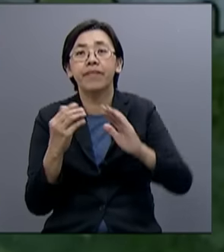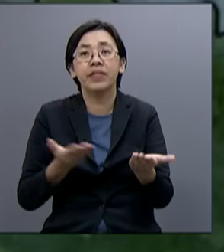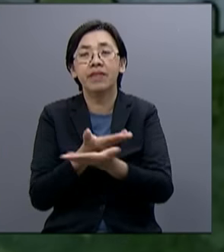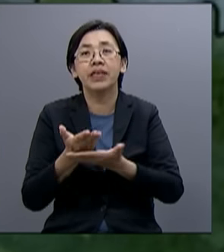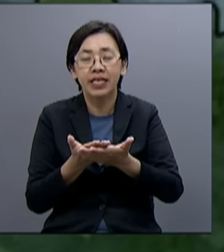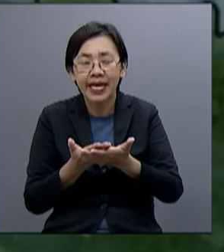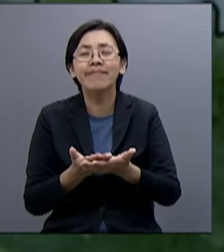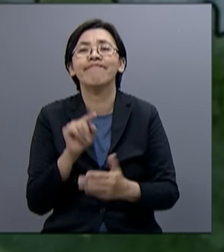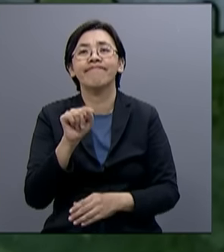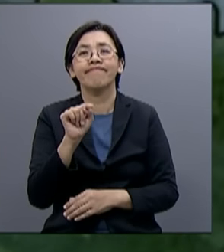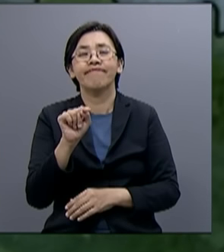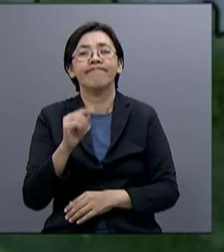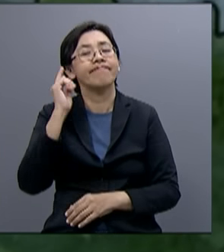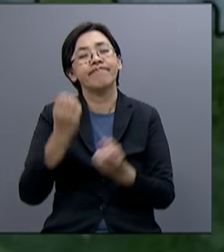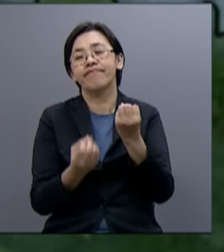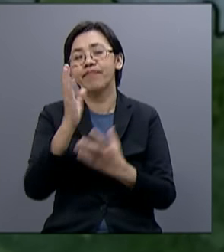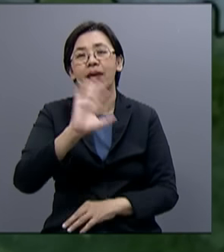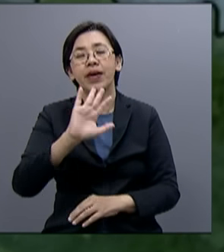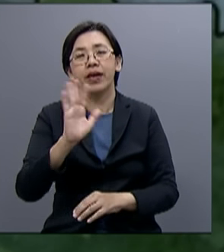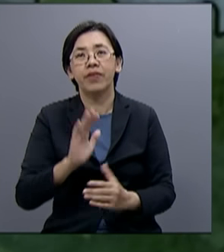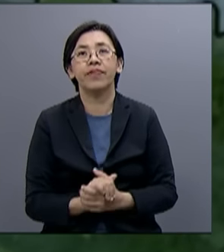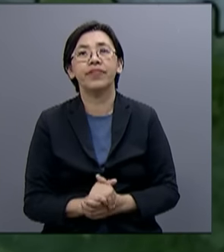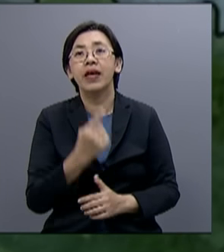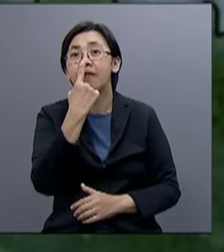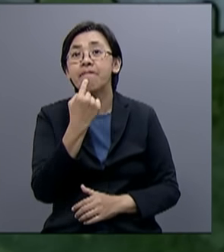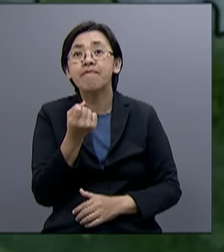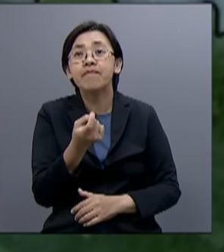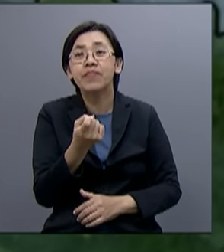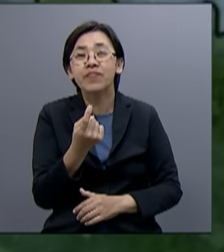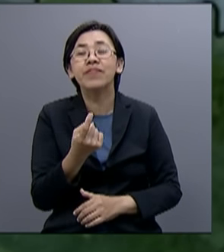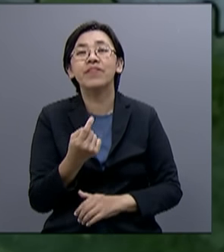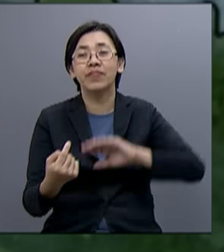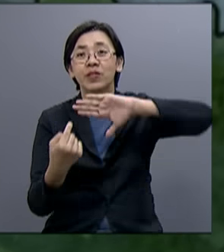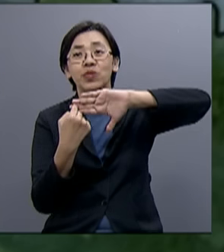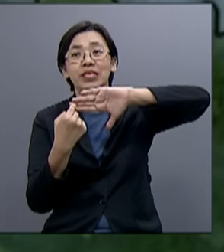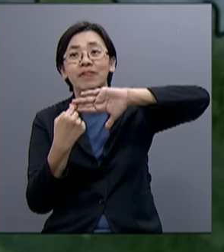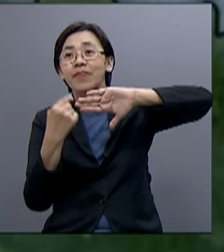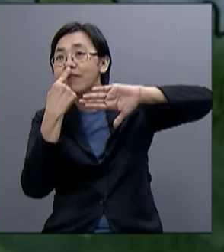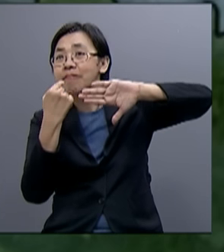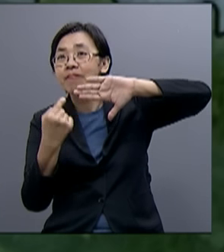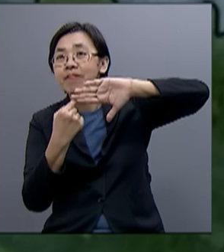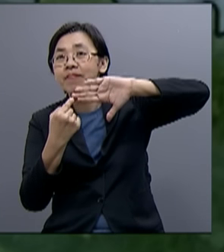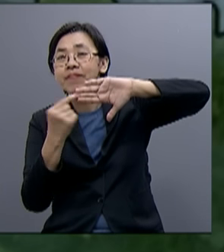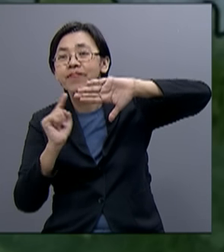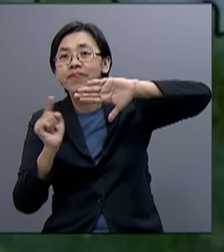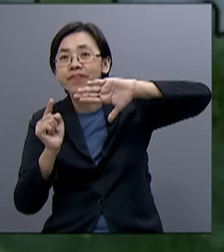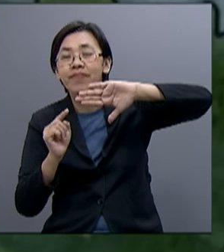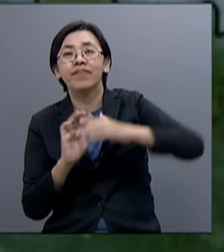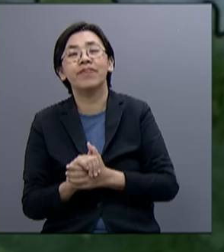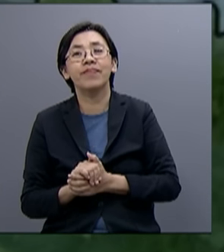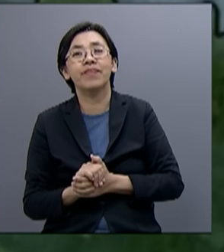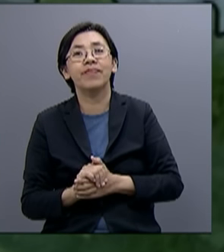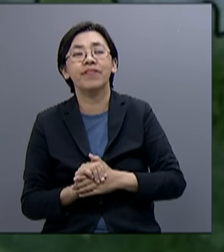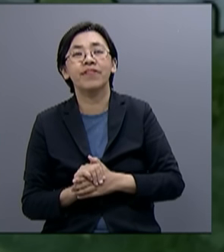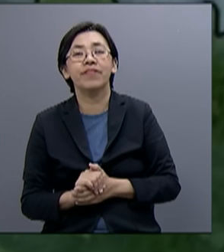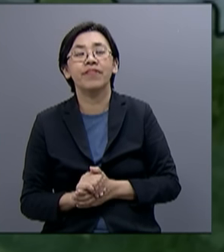เฉื้น ออกจากการเป็พนที่ป้าจุดสีแงสดที่อยู่ฝั่งซ้ายจุดแรกคืออุโมงและสภานเชื่อ